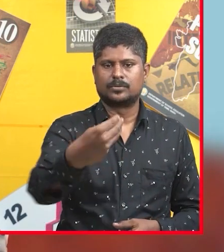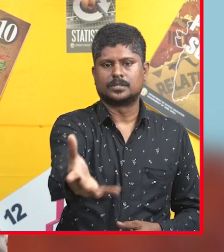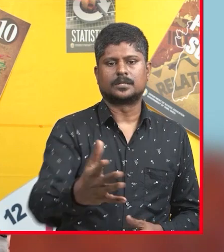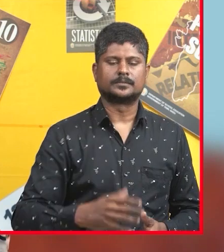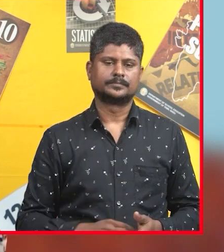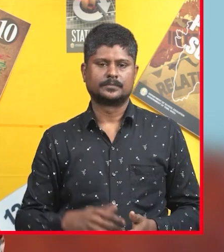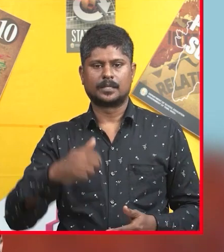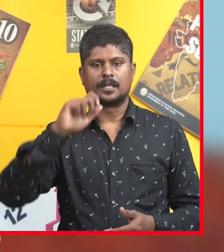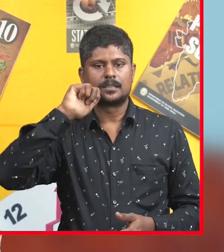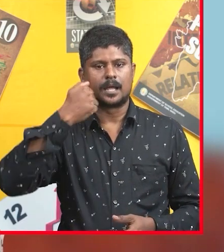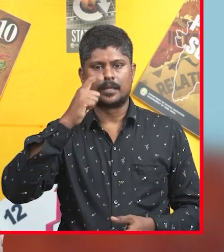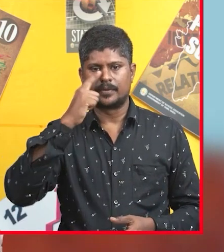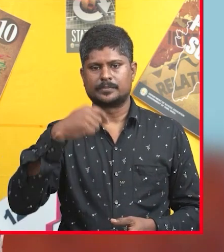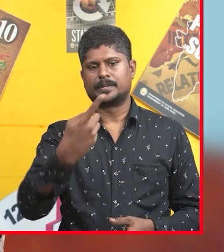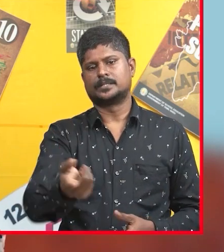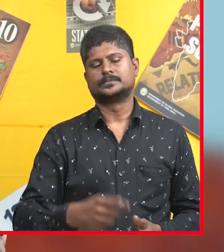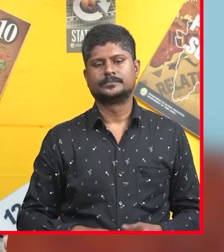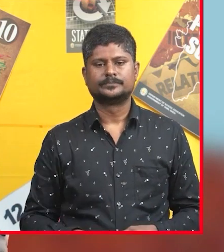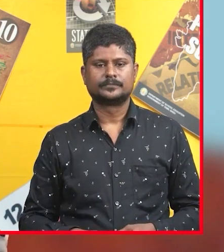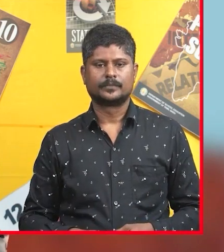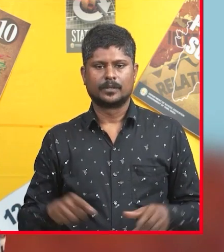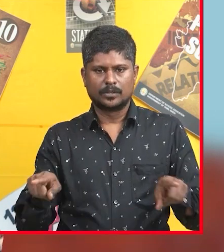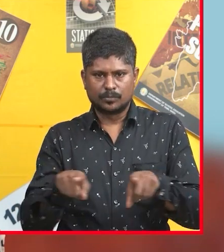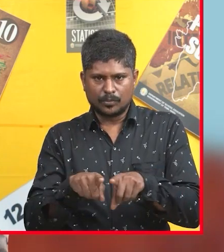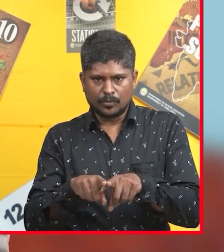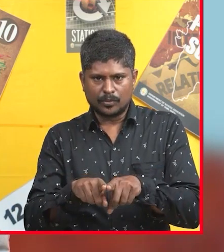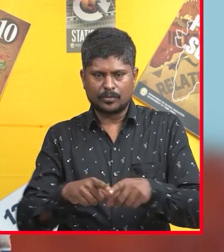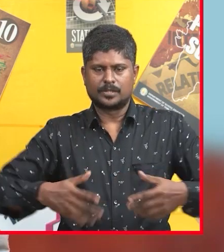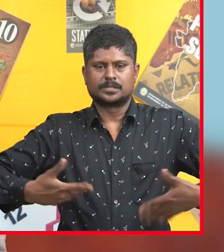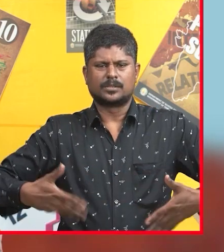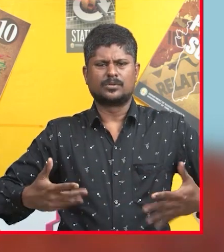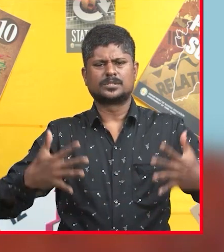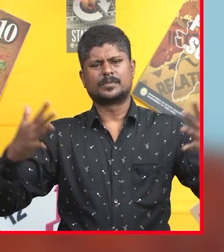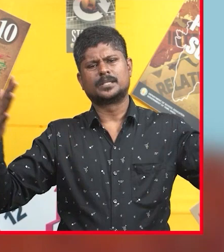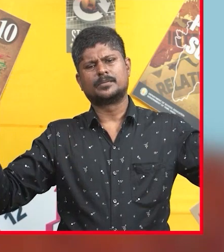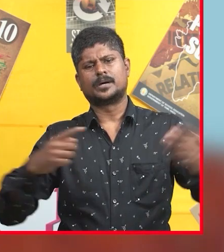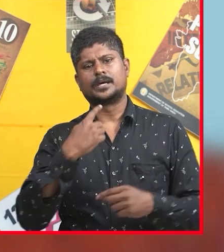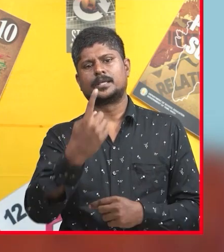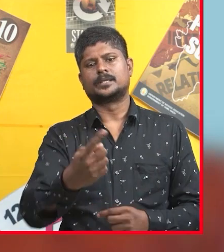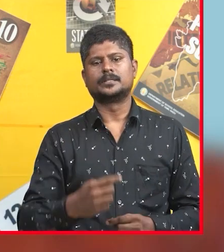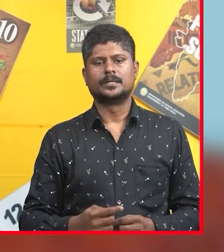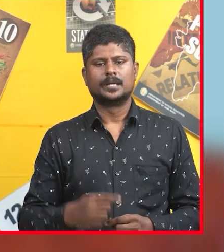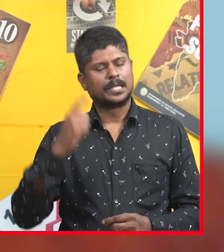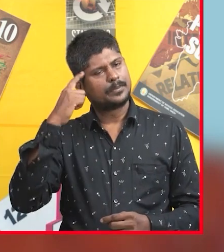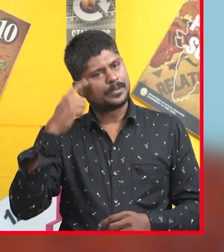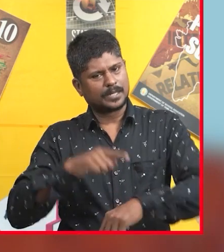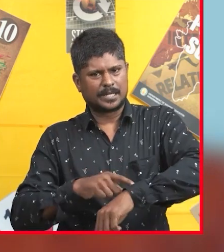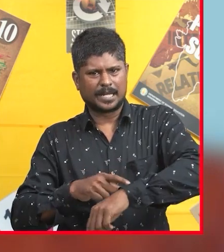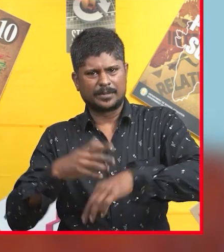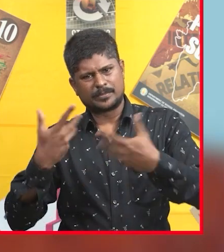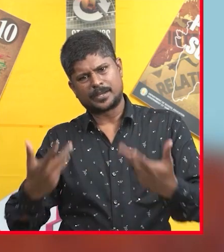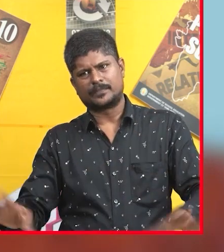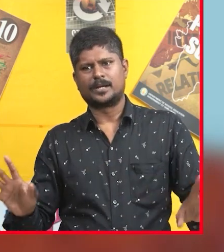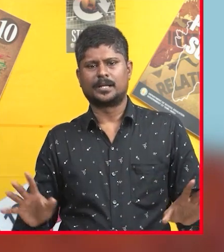விருந்தளித்தான் அந்த தலைவன் தலைவி. சரிங்களா, இதனால அவங்களுக்கு மகிழ்ச்சி அடைகிறாங்க. எப்படி இருந்தாலும் பரவாயில்ல, நம்ம வீட்டுக்கு வந்த